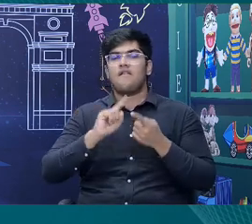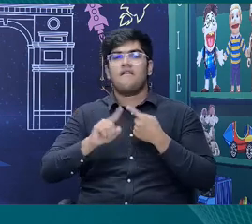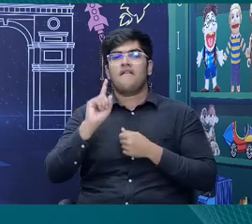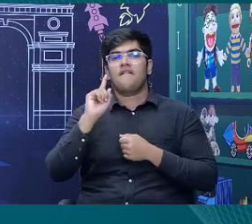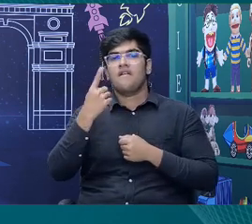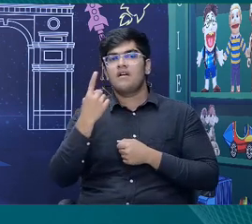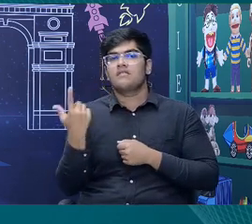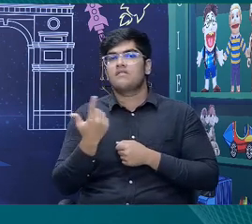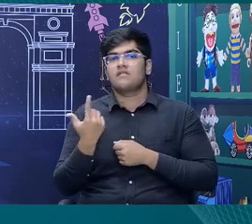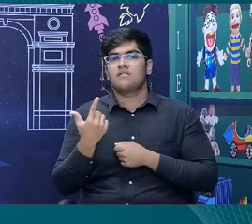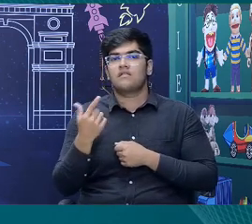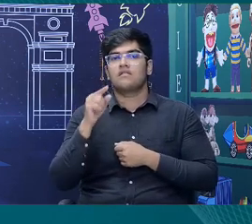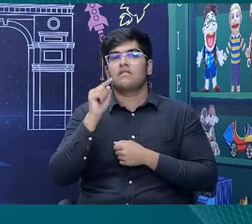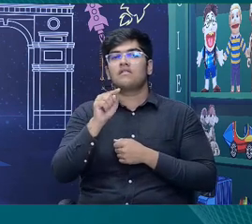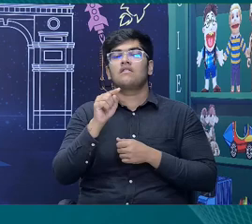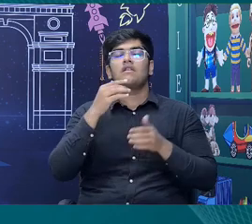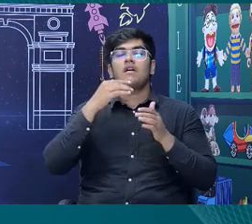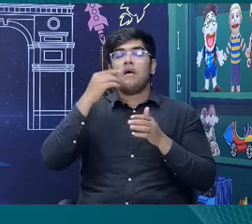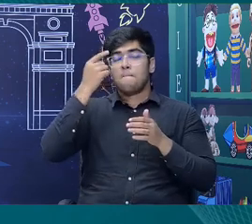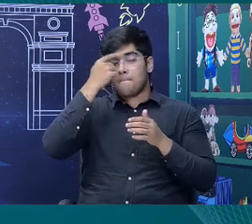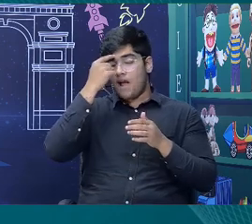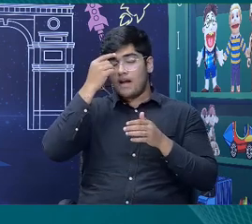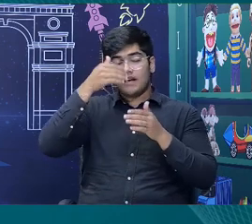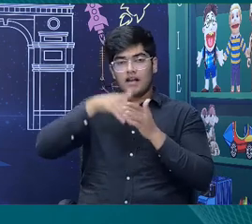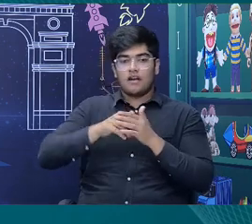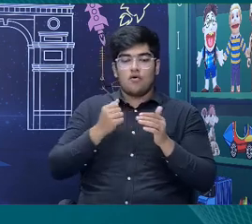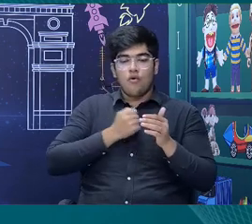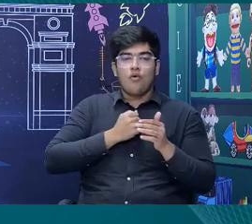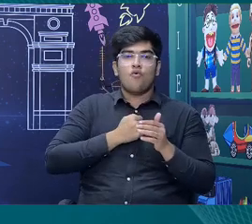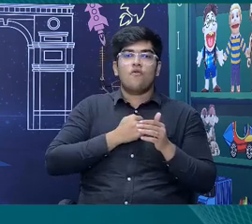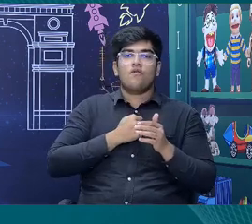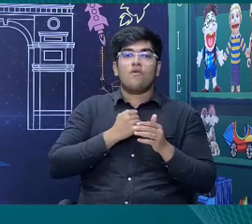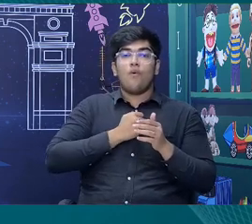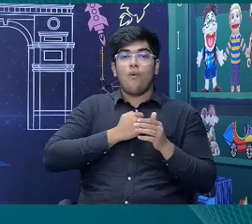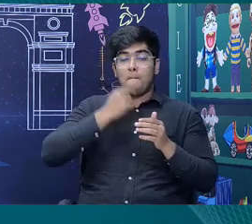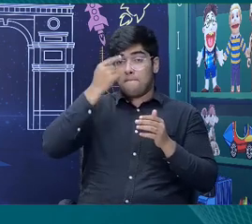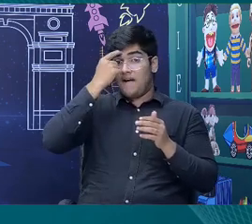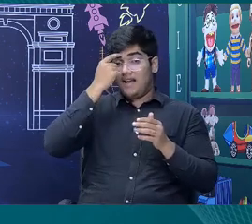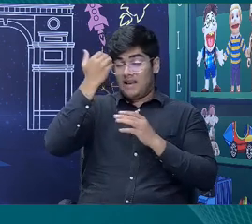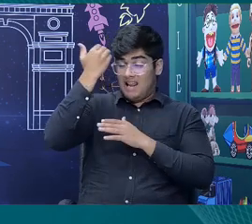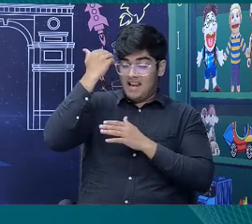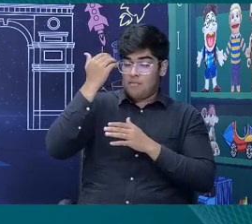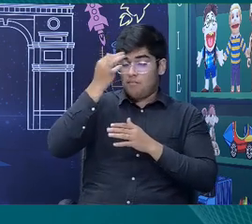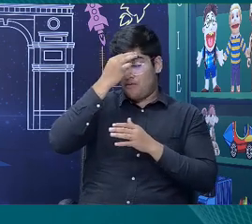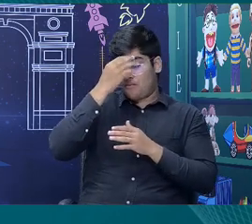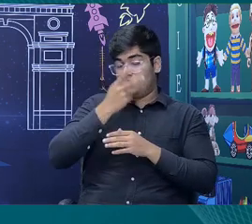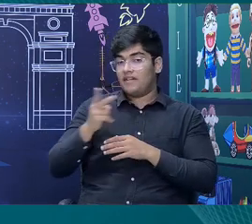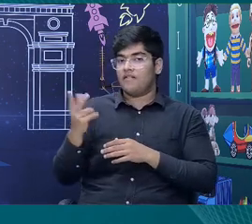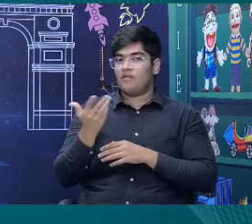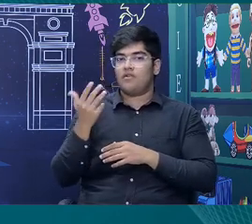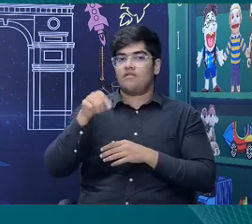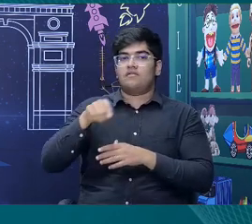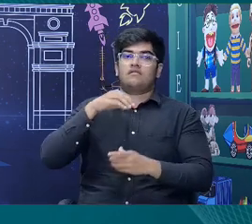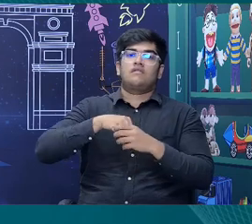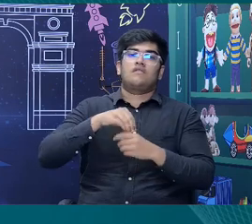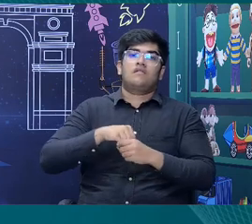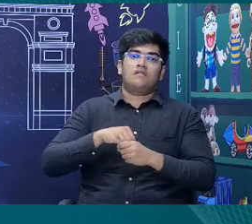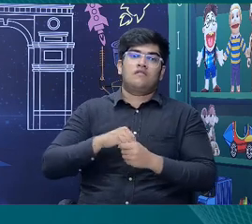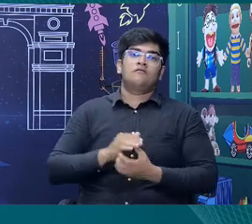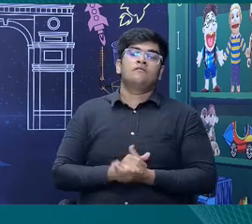वो है कि इंट्रा साइकिक है इंट्रा मतलब हमारे अपने इश्यूज है जो दिमाग में उसके कारण है उसका कॉज क्या है